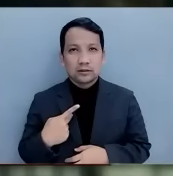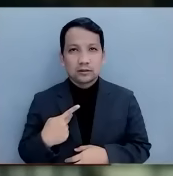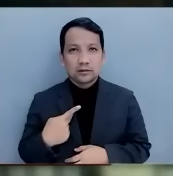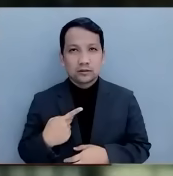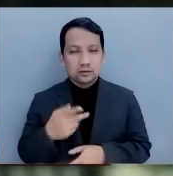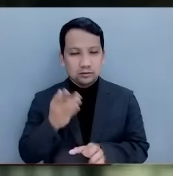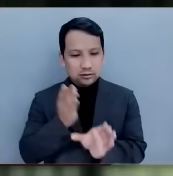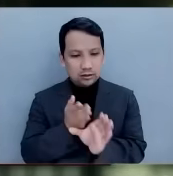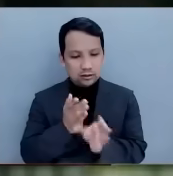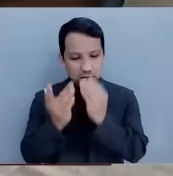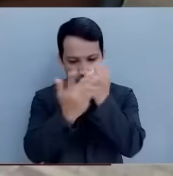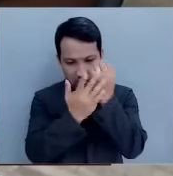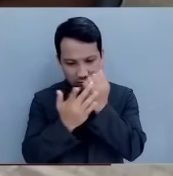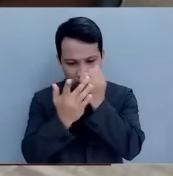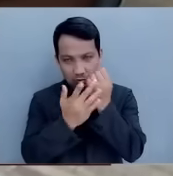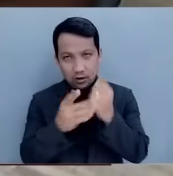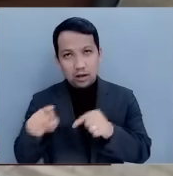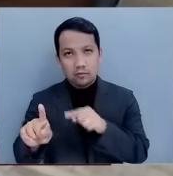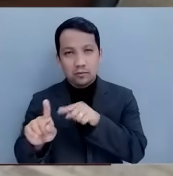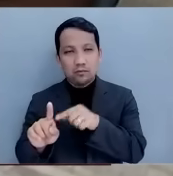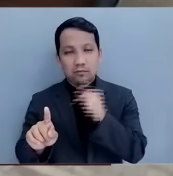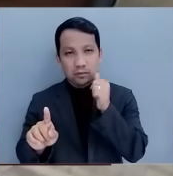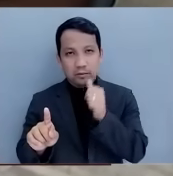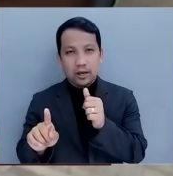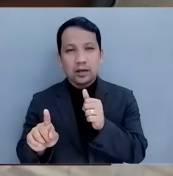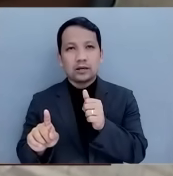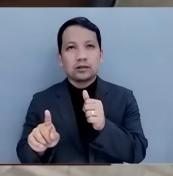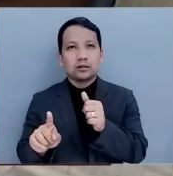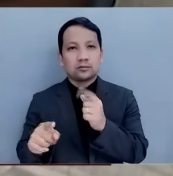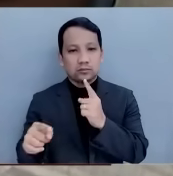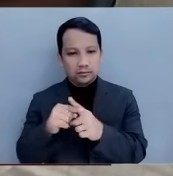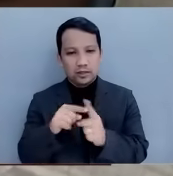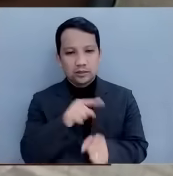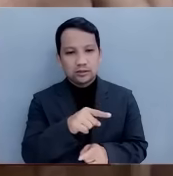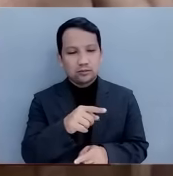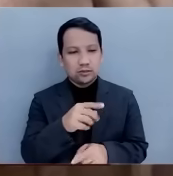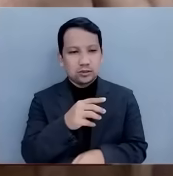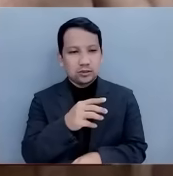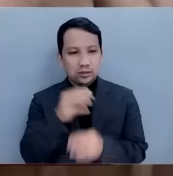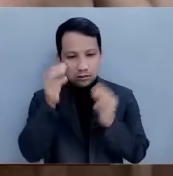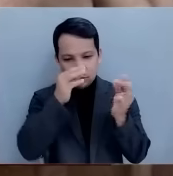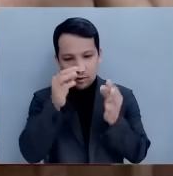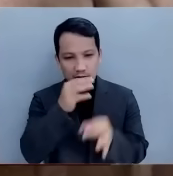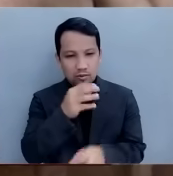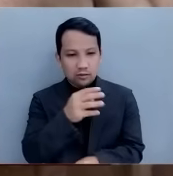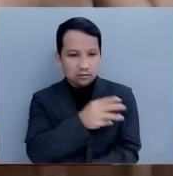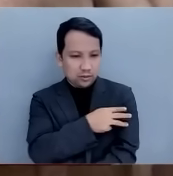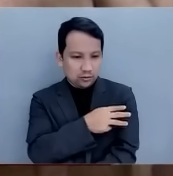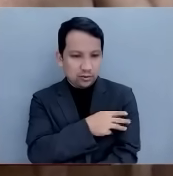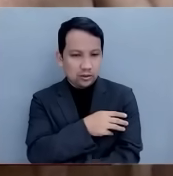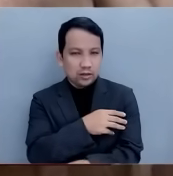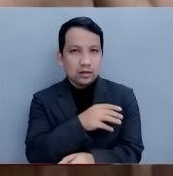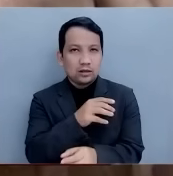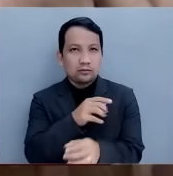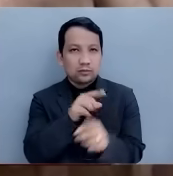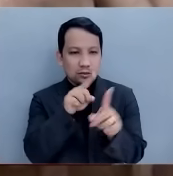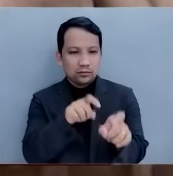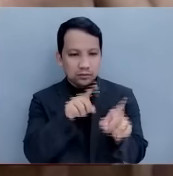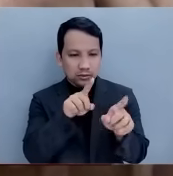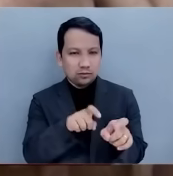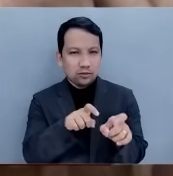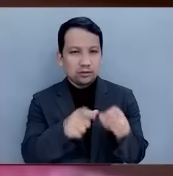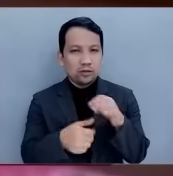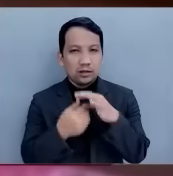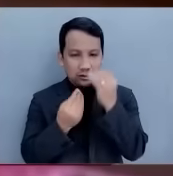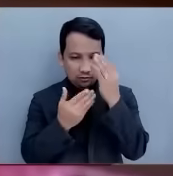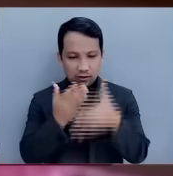psychological trauma ang dalagita. Nagpositibo naman sa marijuana ang 2 suspect base sa drug test. Desidido ang pamilya